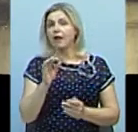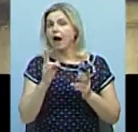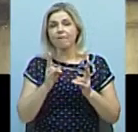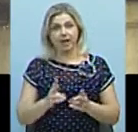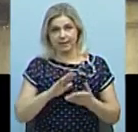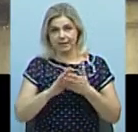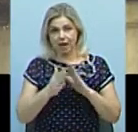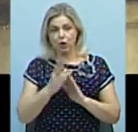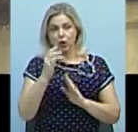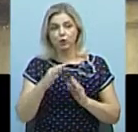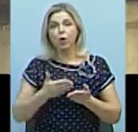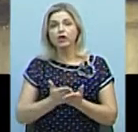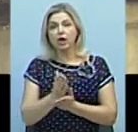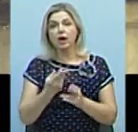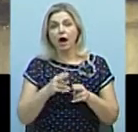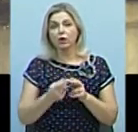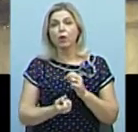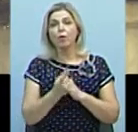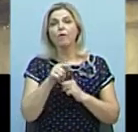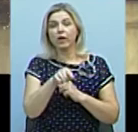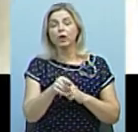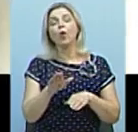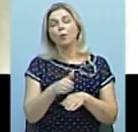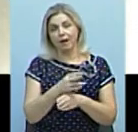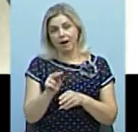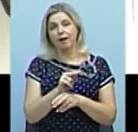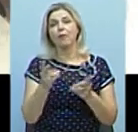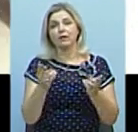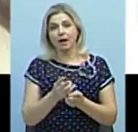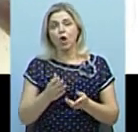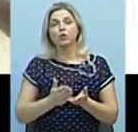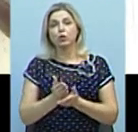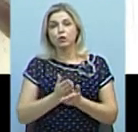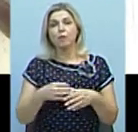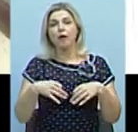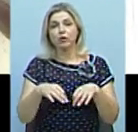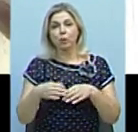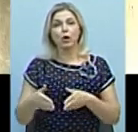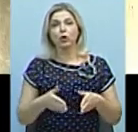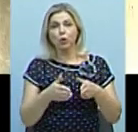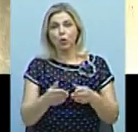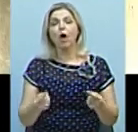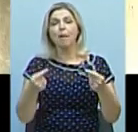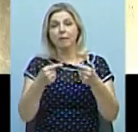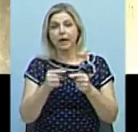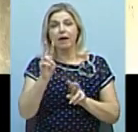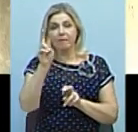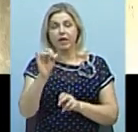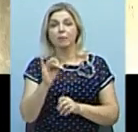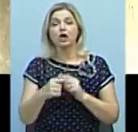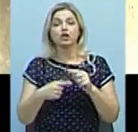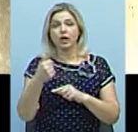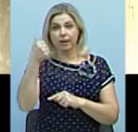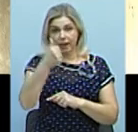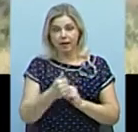стані, але щілину, яка утворилась на ньому, усувати треба. Служба автомобільних доріг визначилась з підрядником і за тиждень мають розпочати